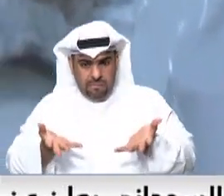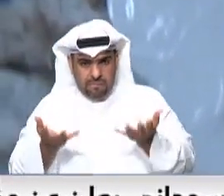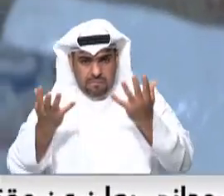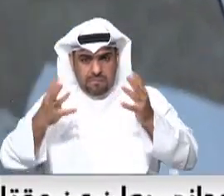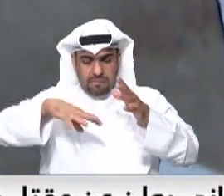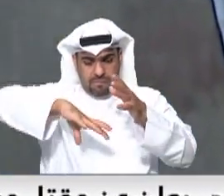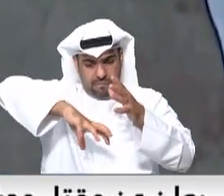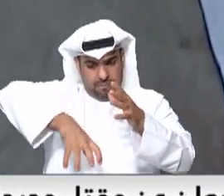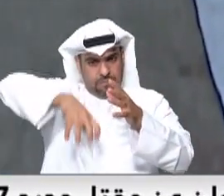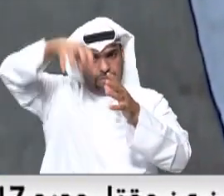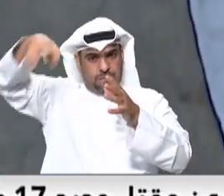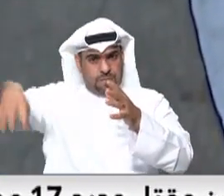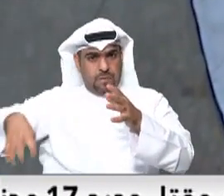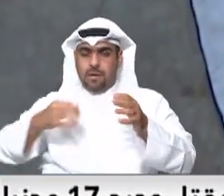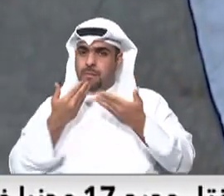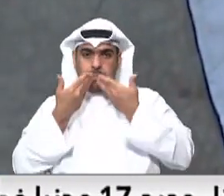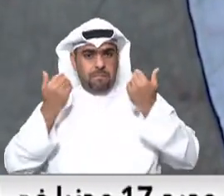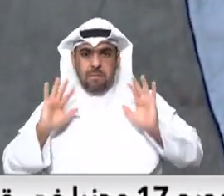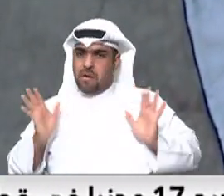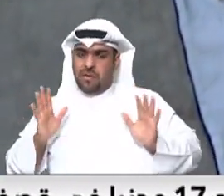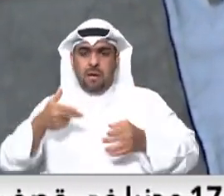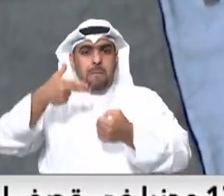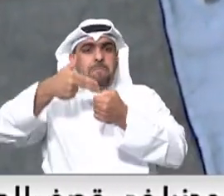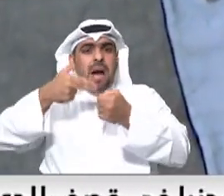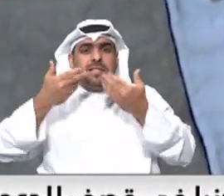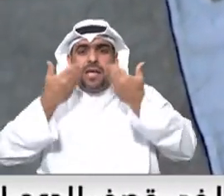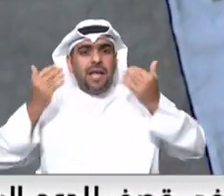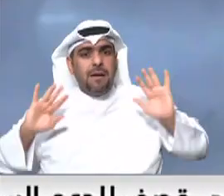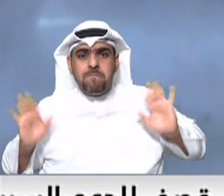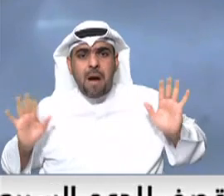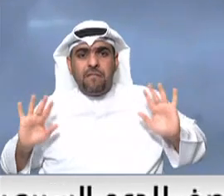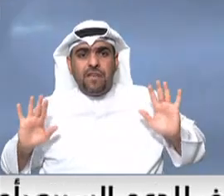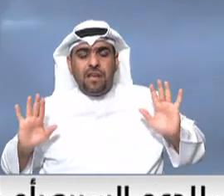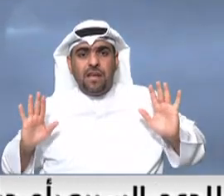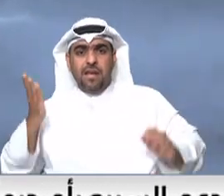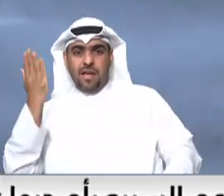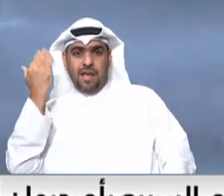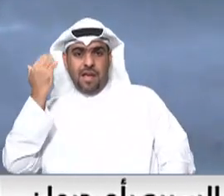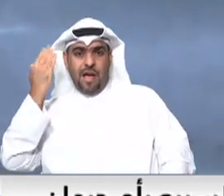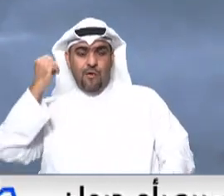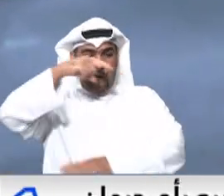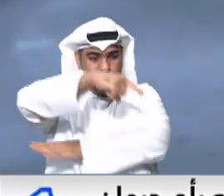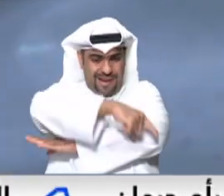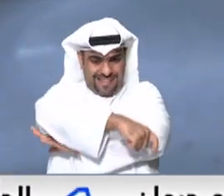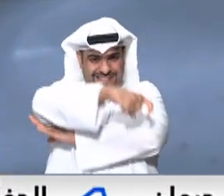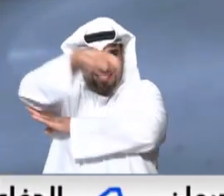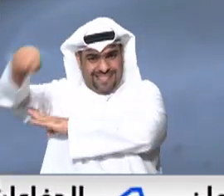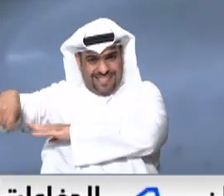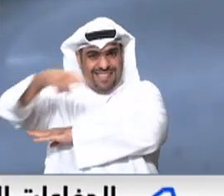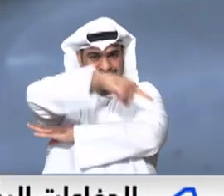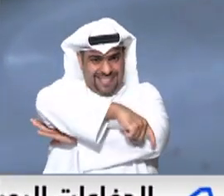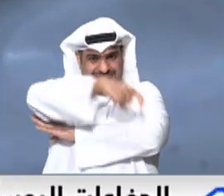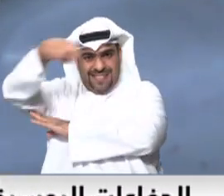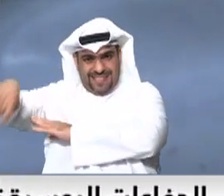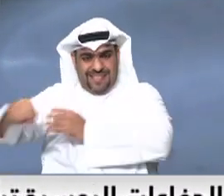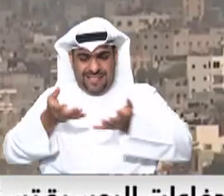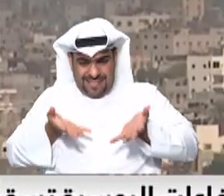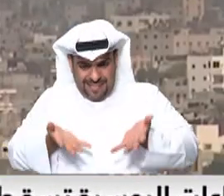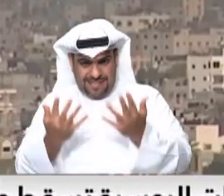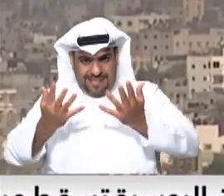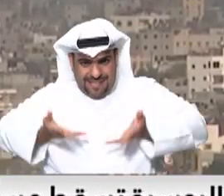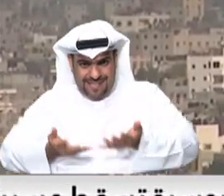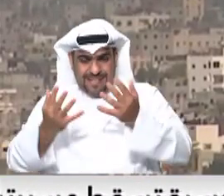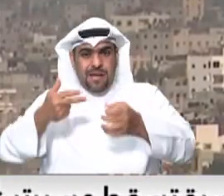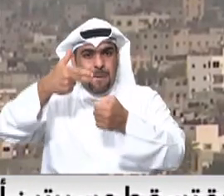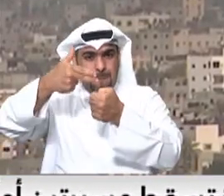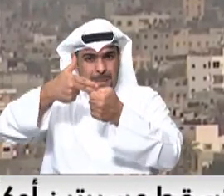أيضا بسبب الوقود. إذن الأزمات الإنسانية التي كنا نتحدث عنها منذ يومين بأنها سنتفاقم